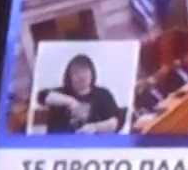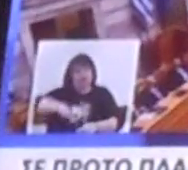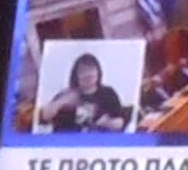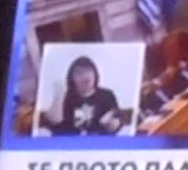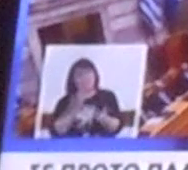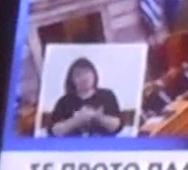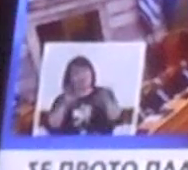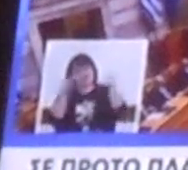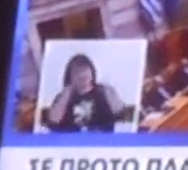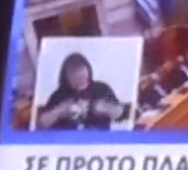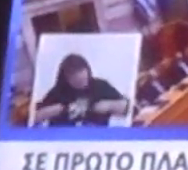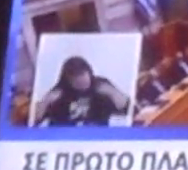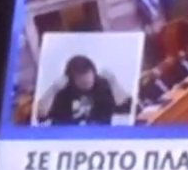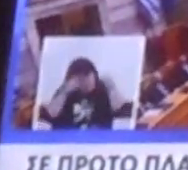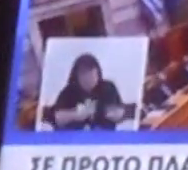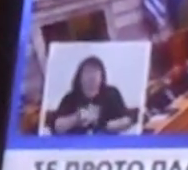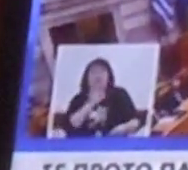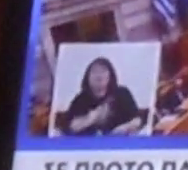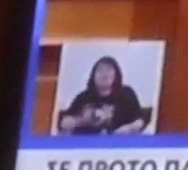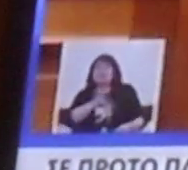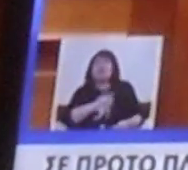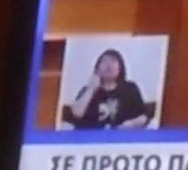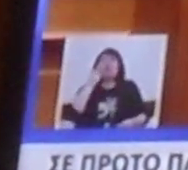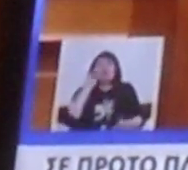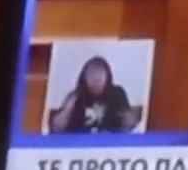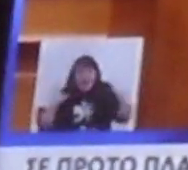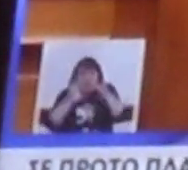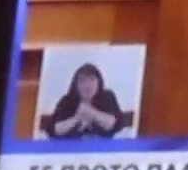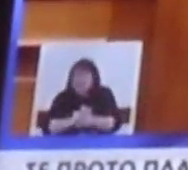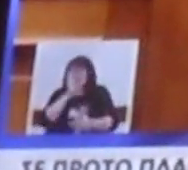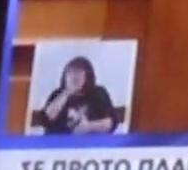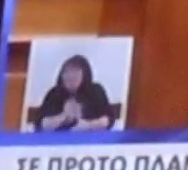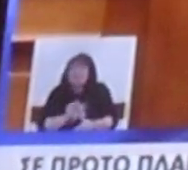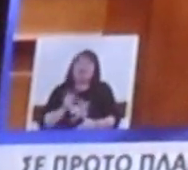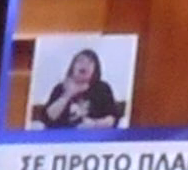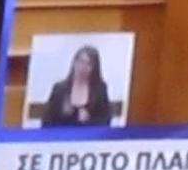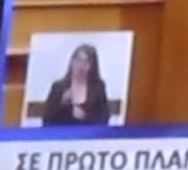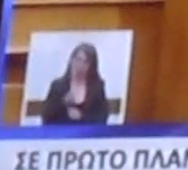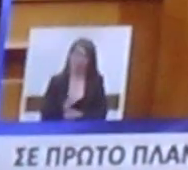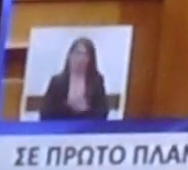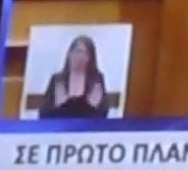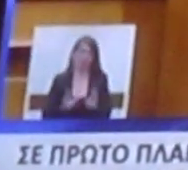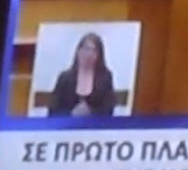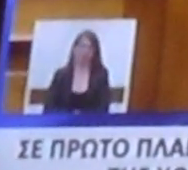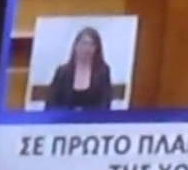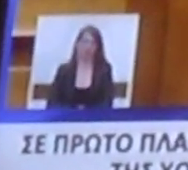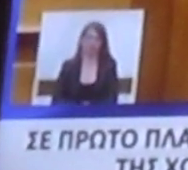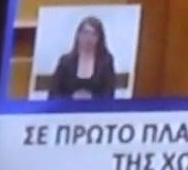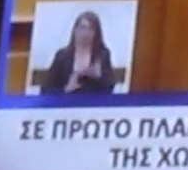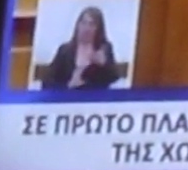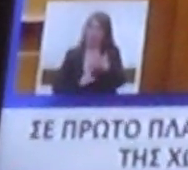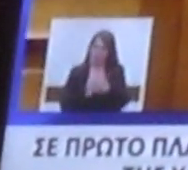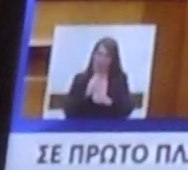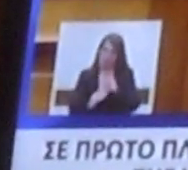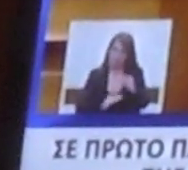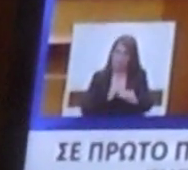επέβαλαν Αμερικάνοι και Γερμανοί. Γερμανοί κατά κύριο λόγο. Είναι αργά για δάκρυα, Στέλλα. Ναι, λέω ότι αυτά δεν πρέπει να